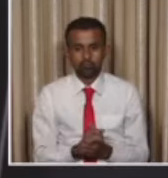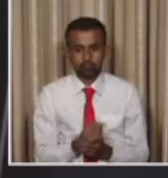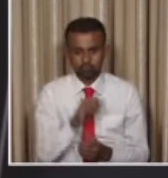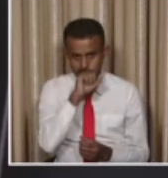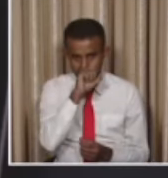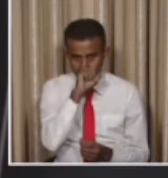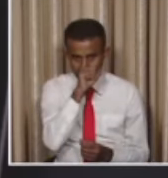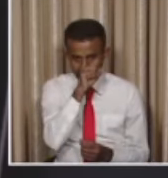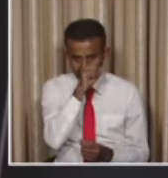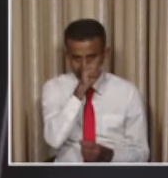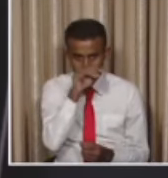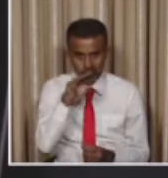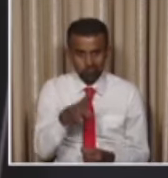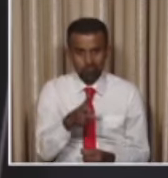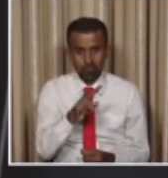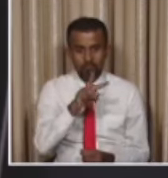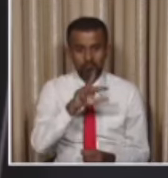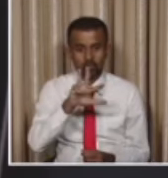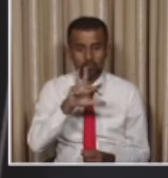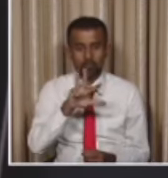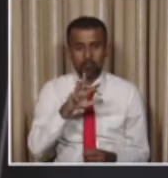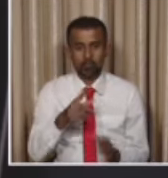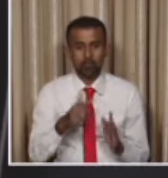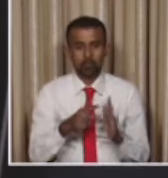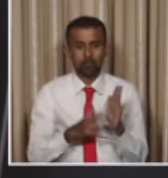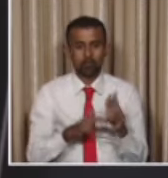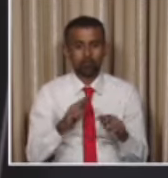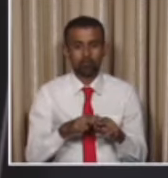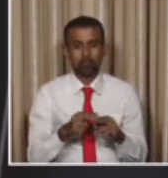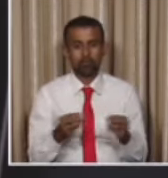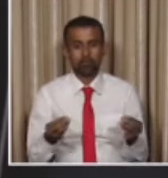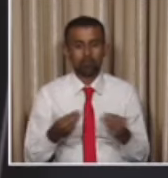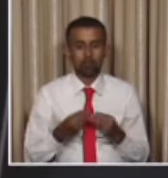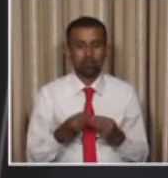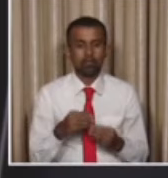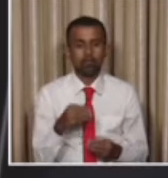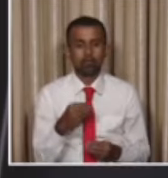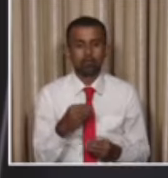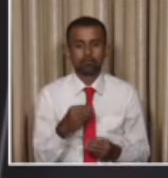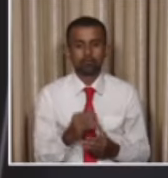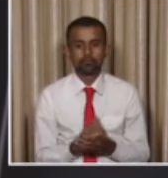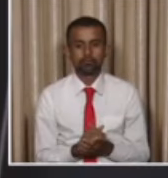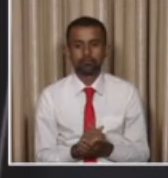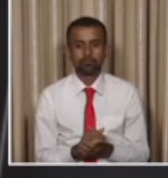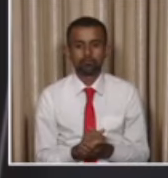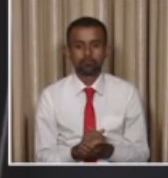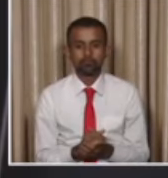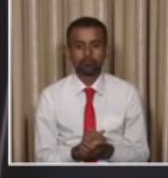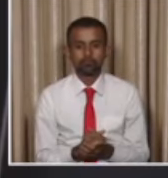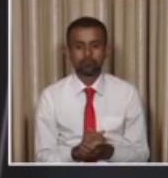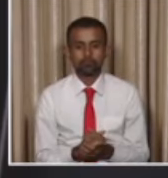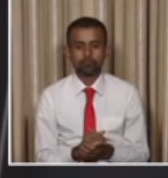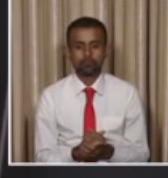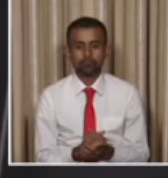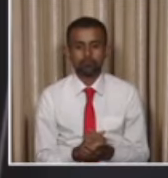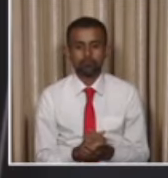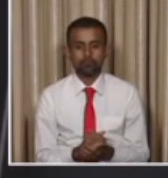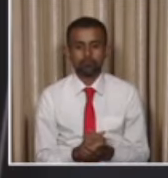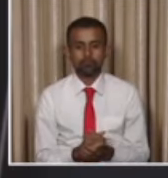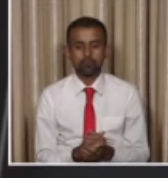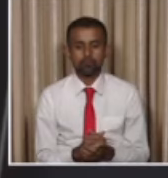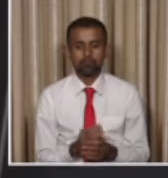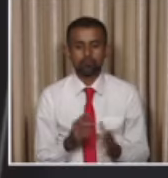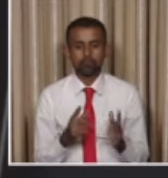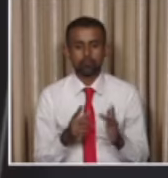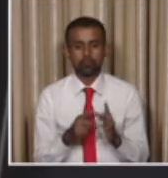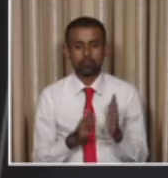ඒකෙන් 329ක් IMF එක දෙනවා. විස්තීර්ණ ණය යටතේ. ඊට පස්සේ දෙනවා